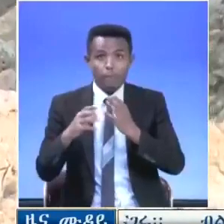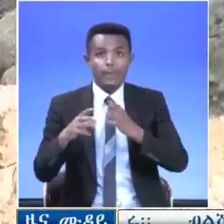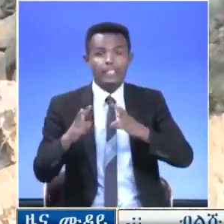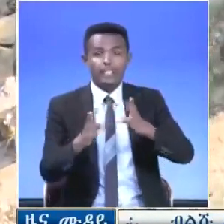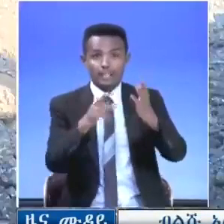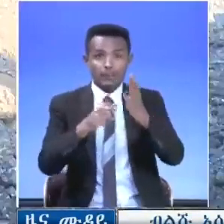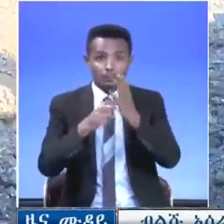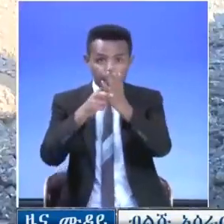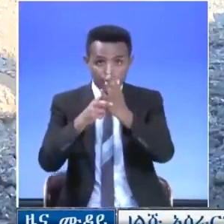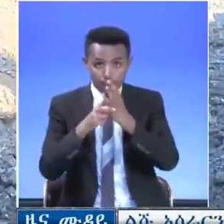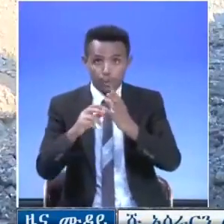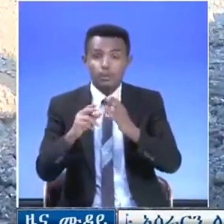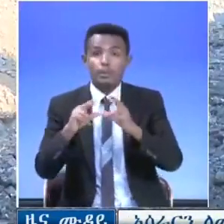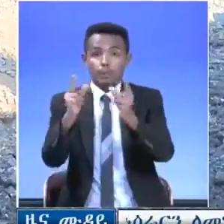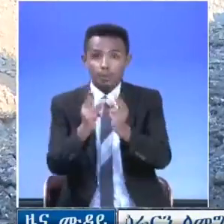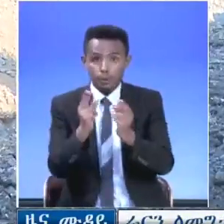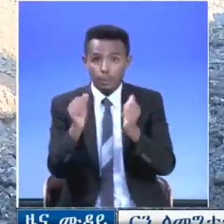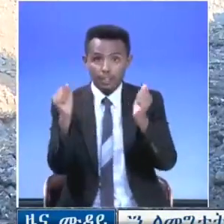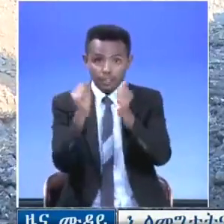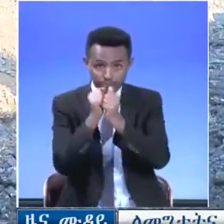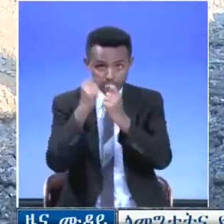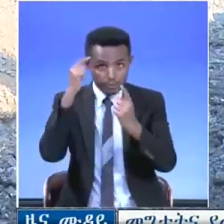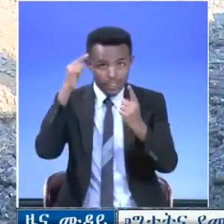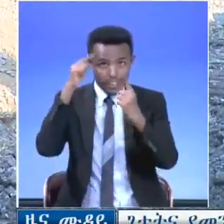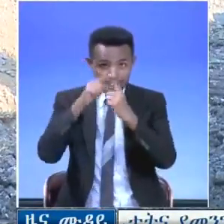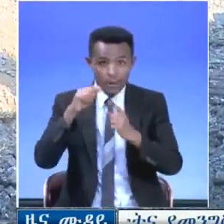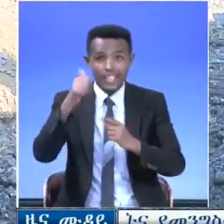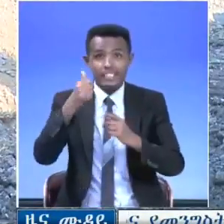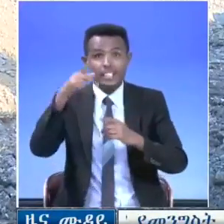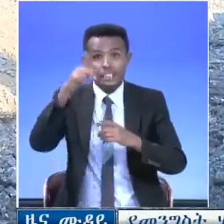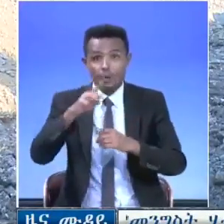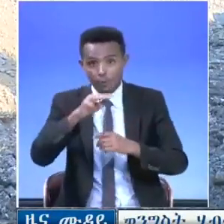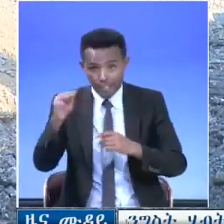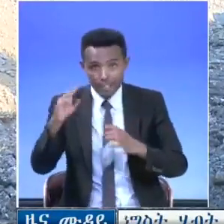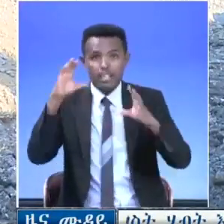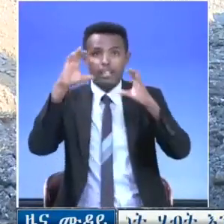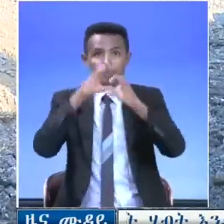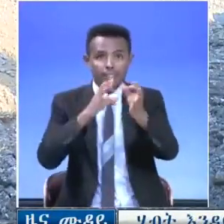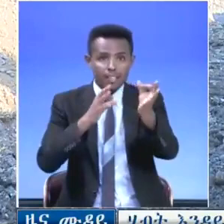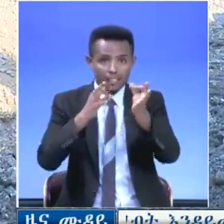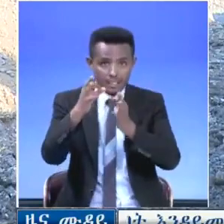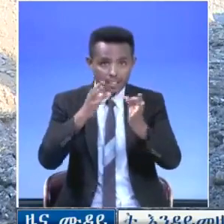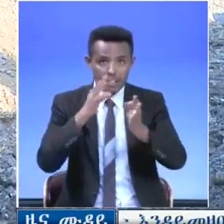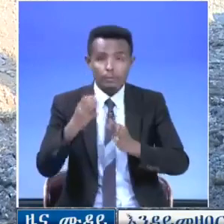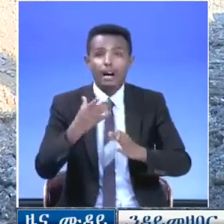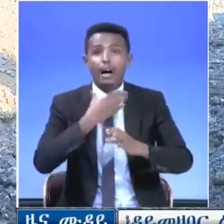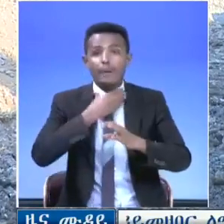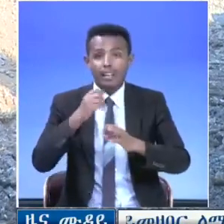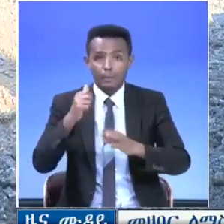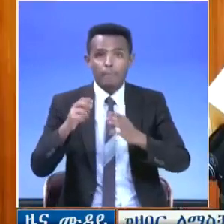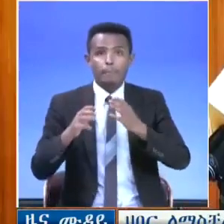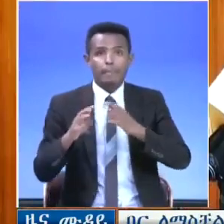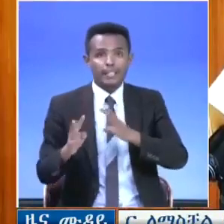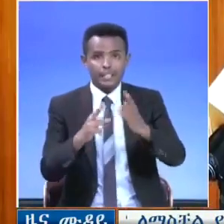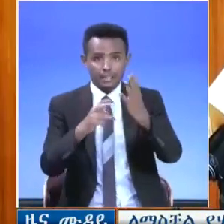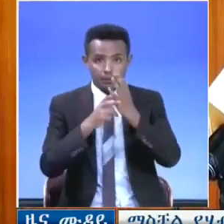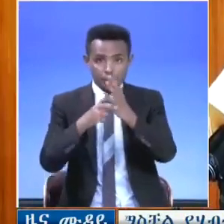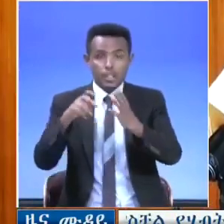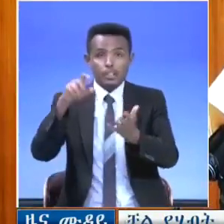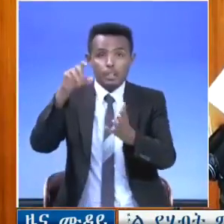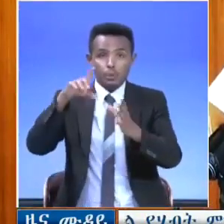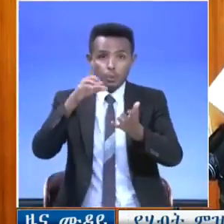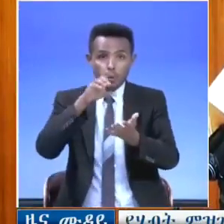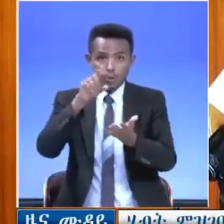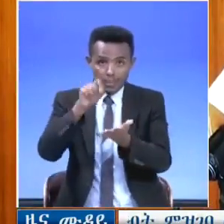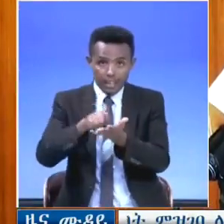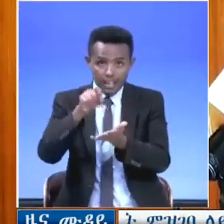መሰረት በዚህ ዓመት የታቀደውን የ10 ኪሎ ሜትር እንደሚያጠናቀቅ የገለጹት በአማራ መንገድና ትራንስፖርት ቢሮ የኮንትራት ዘርፍ አስተዳደር ኃላፊ